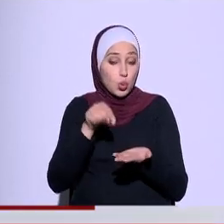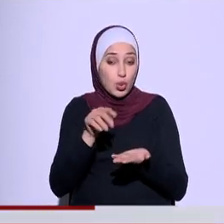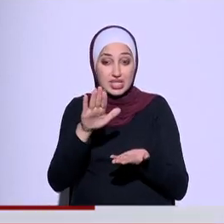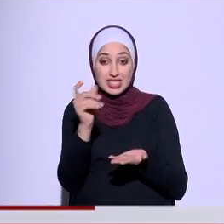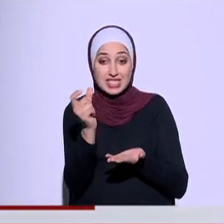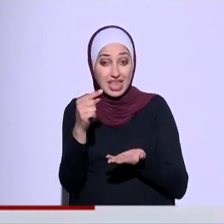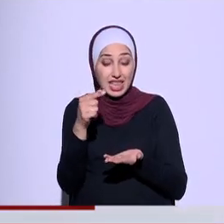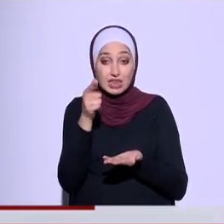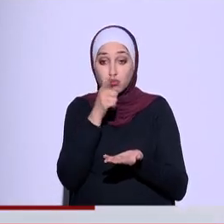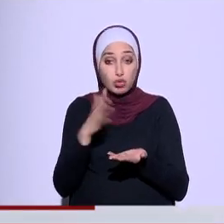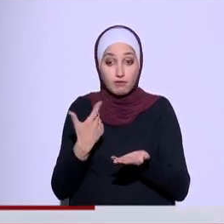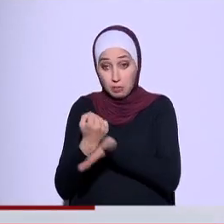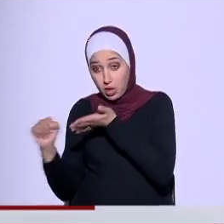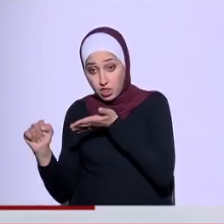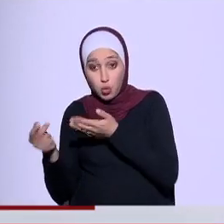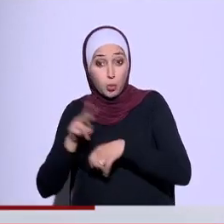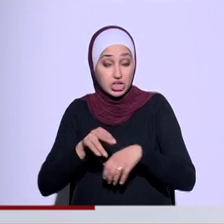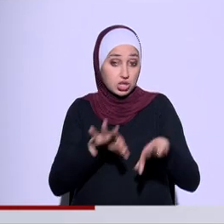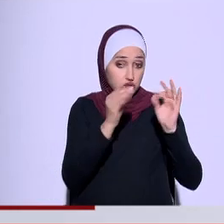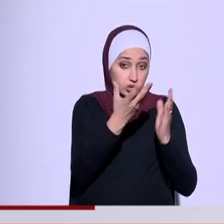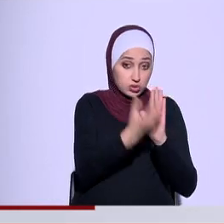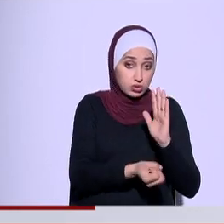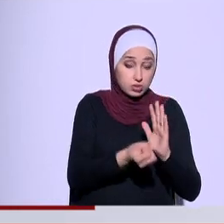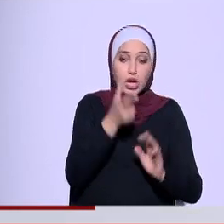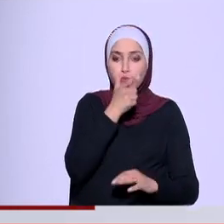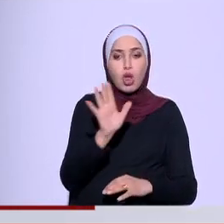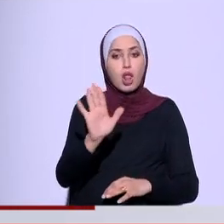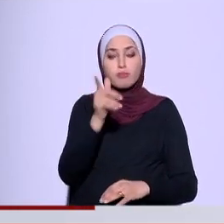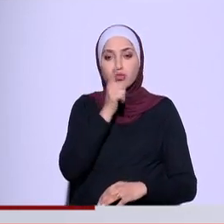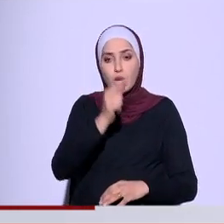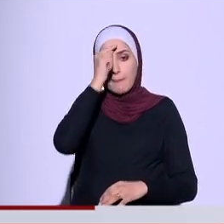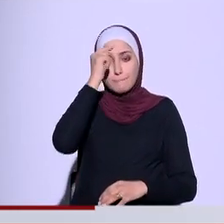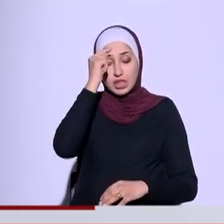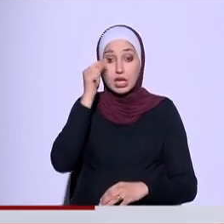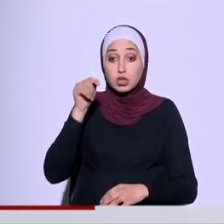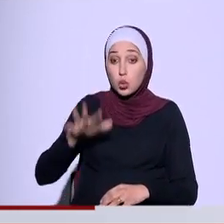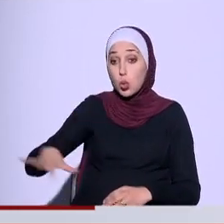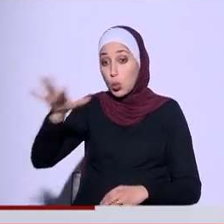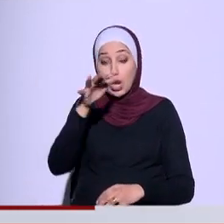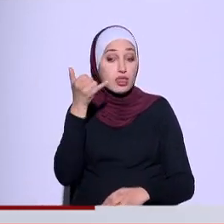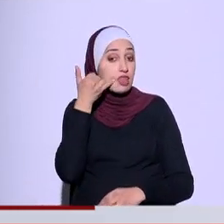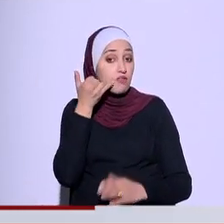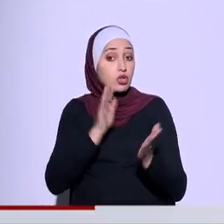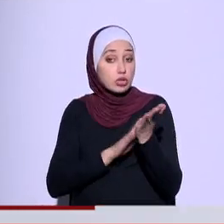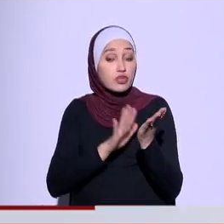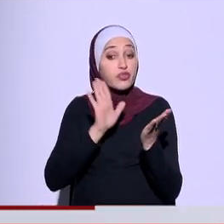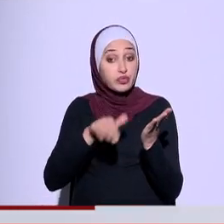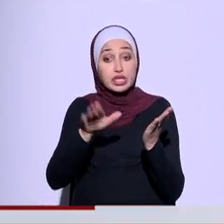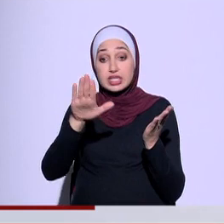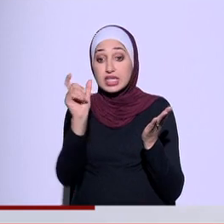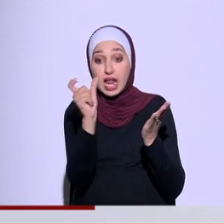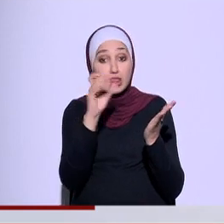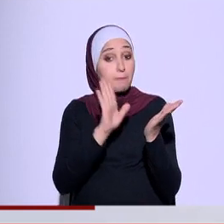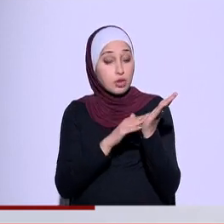اي مواطن عنده تطبيق سند نازل على موبايله ان شاء الله اليوم يعني نحكي على الساعه 12 او 1